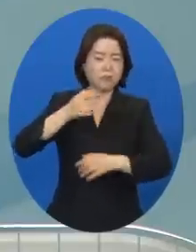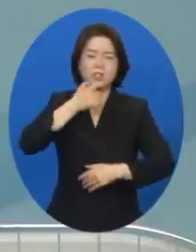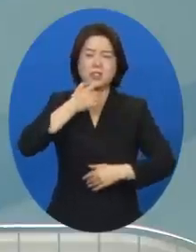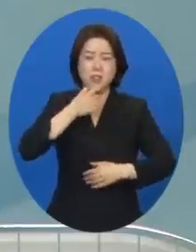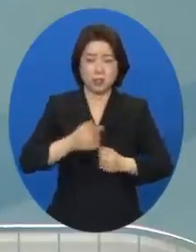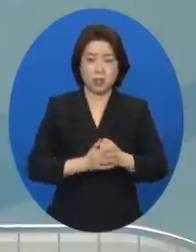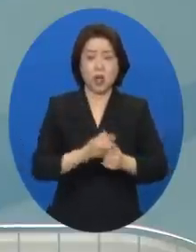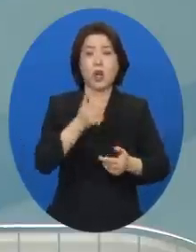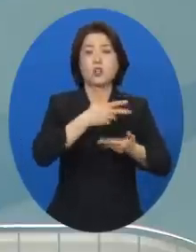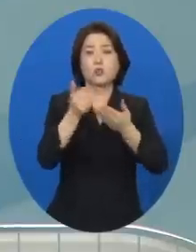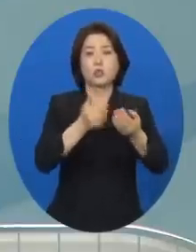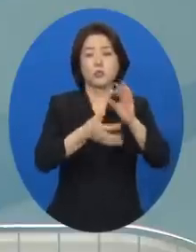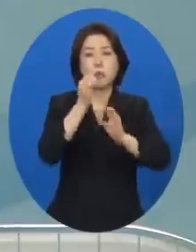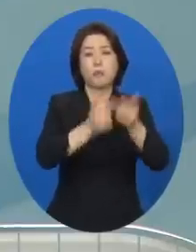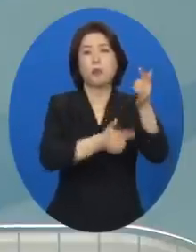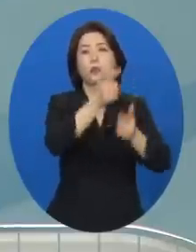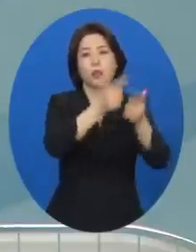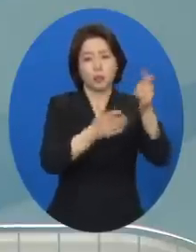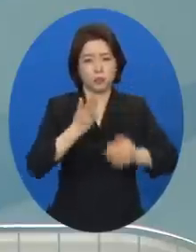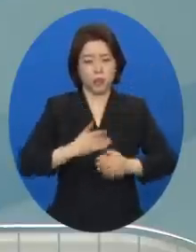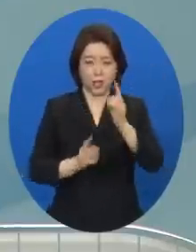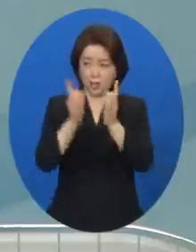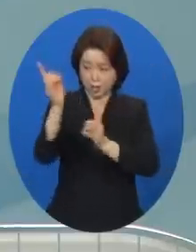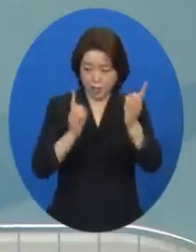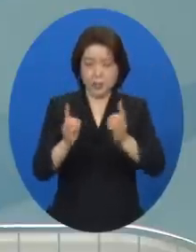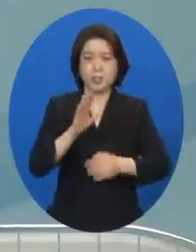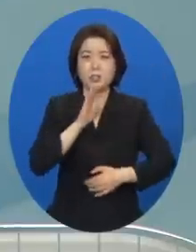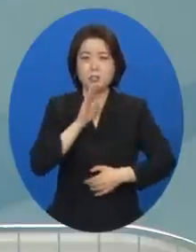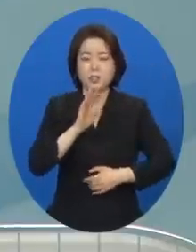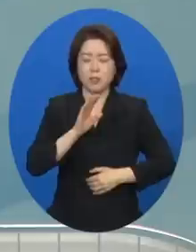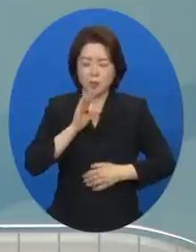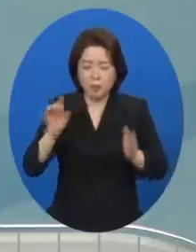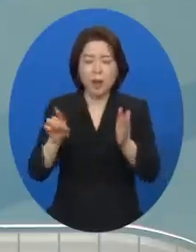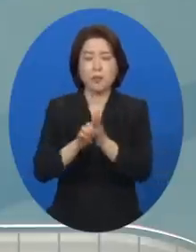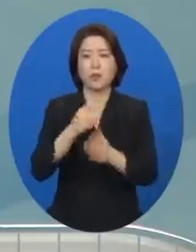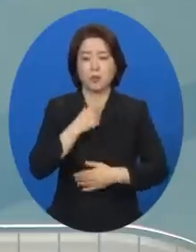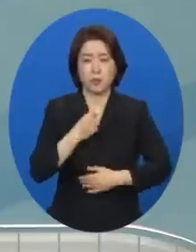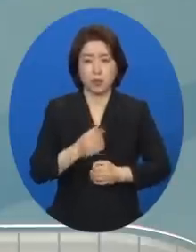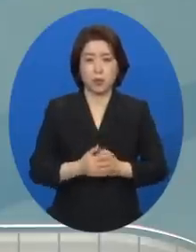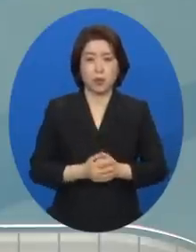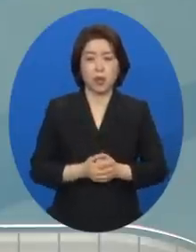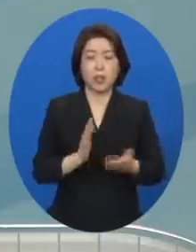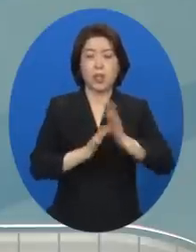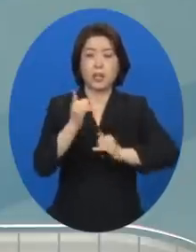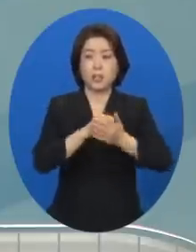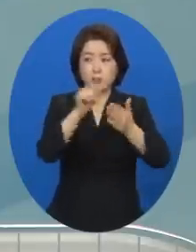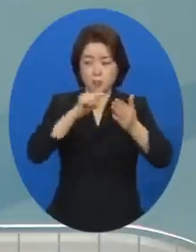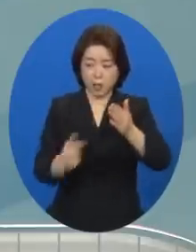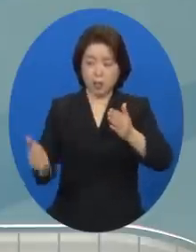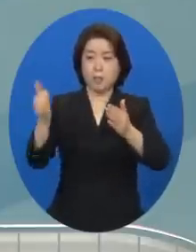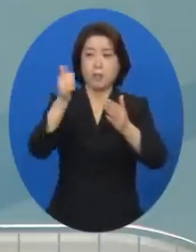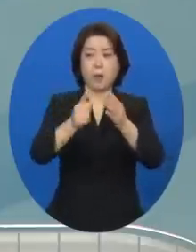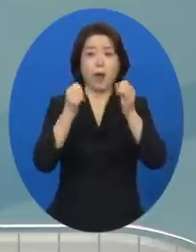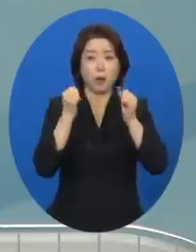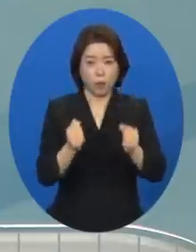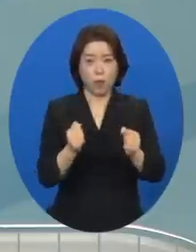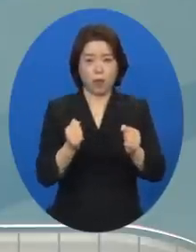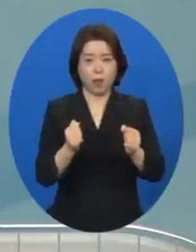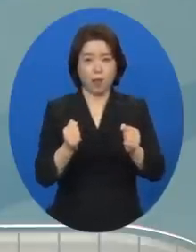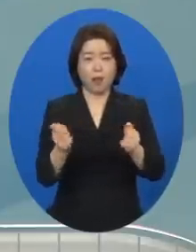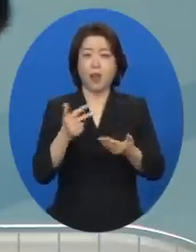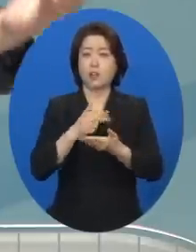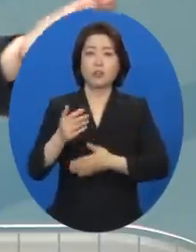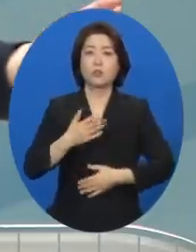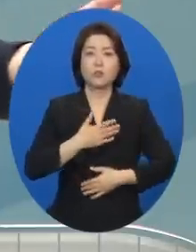주님 어 보도나 고난은 가지 라는 사실을 진짜 믿겠습니다 이제는 예수님 안에 많고 합니다 주님